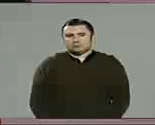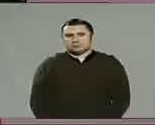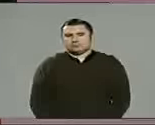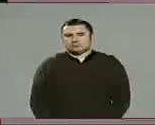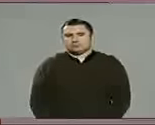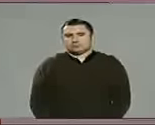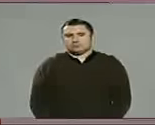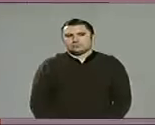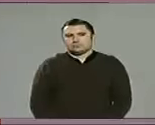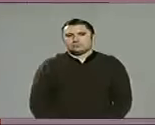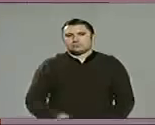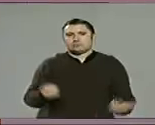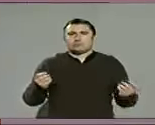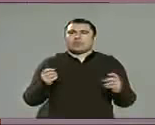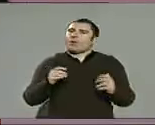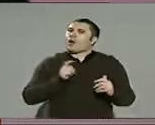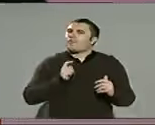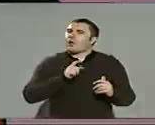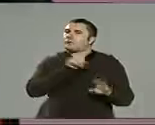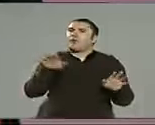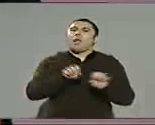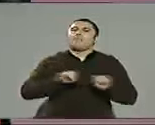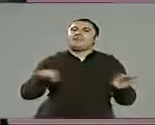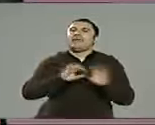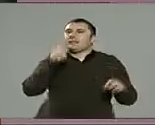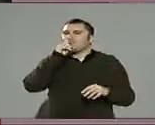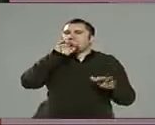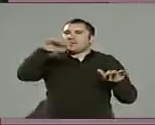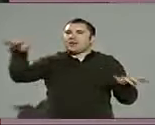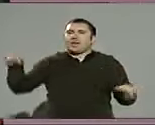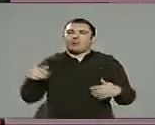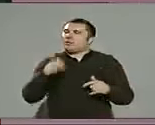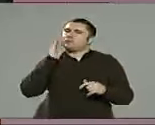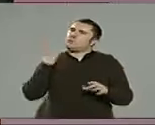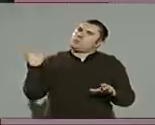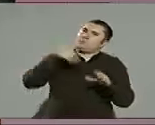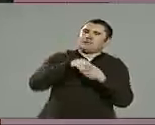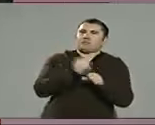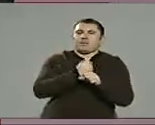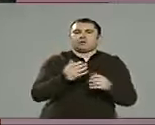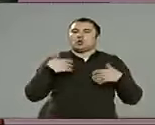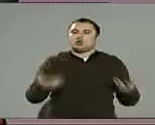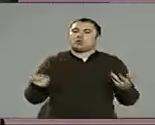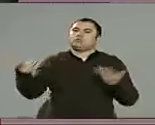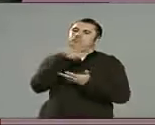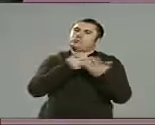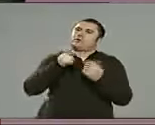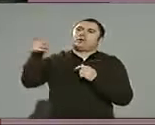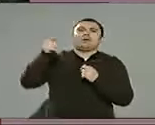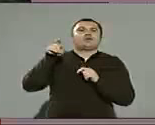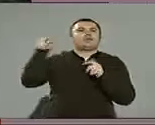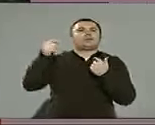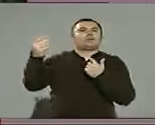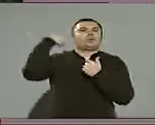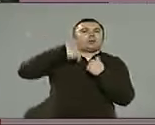Bis dahin lasst den Medien ihren Spaß, aber beteiligt euch nicht dran. So bleiben wir im Gespräch, aber kommen